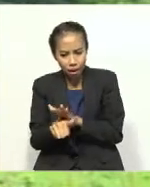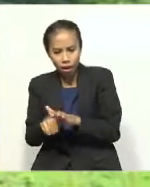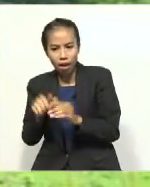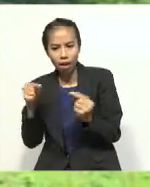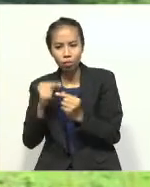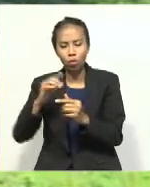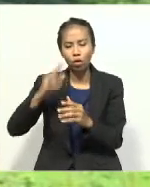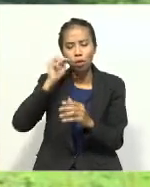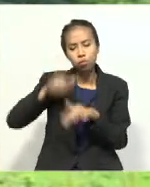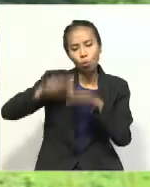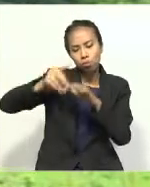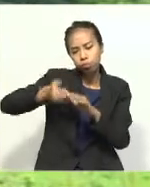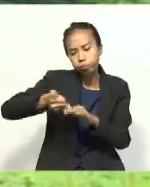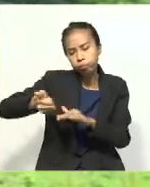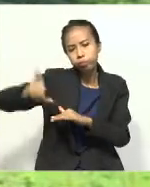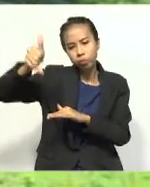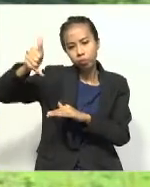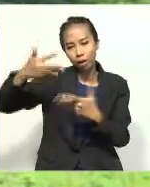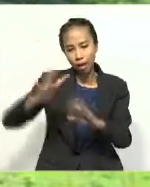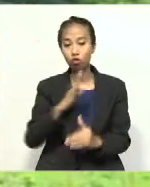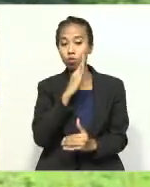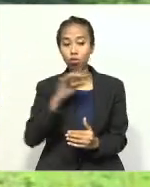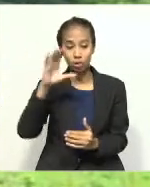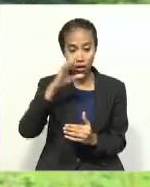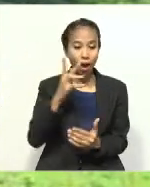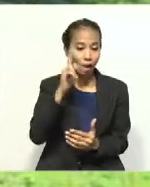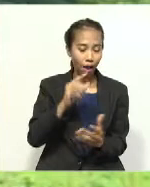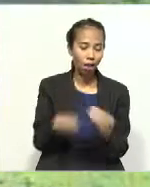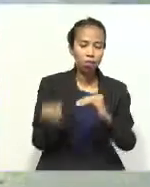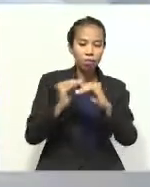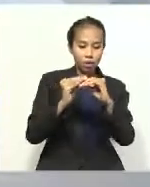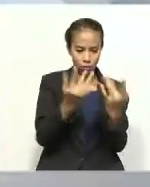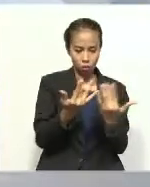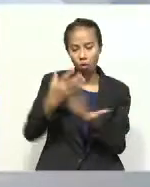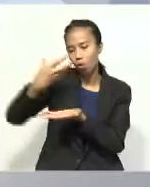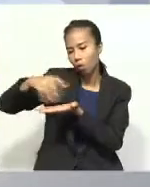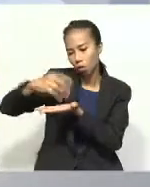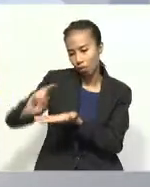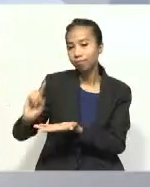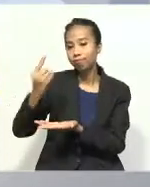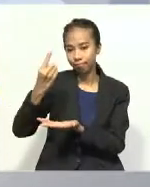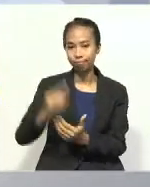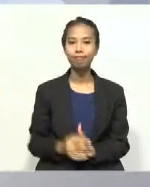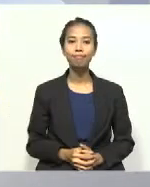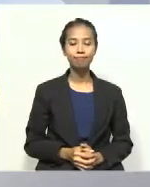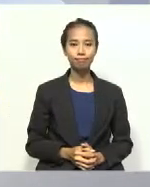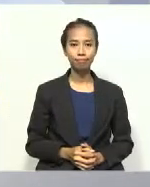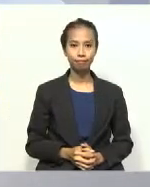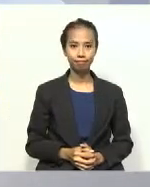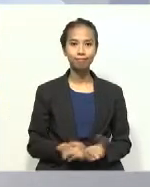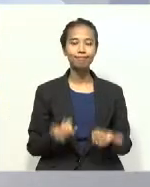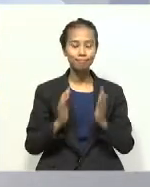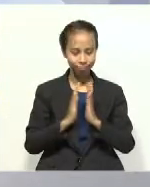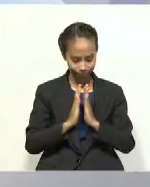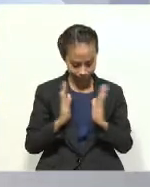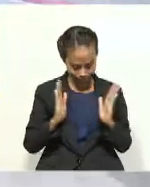ที่สูงภายในโพรงถ้ำหากมีความคืบหน้าครับทางทีมข่าวของเราจะเกาะติดรายงานให้ทราบต่อไปครับ ขอ